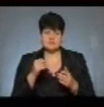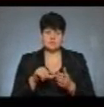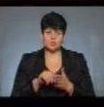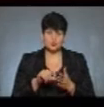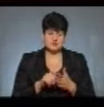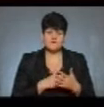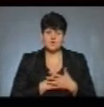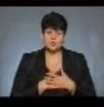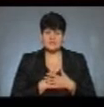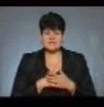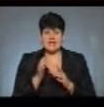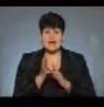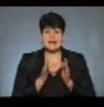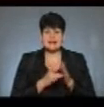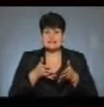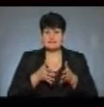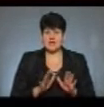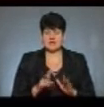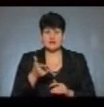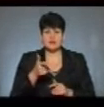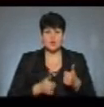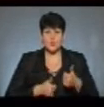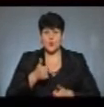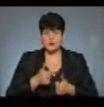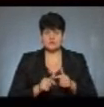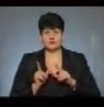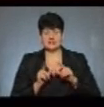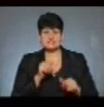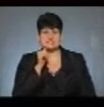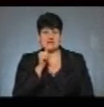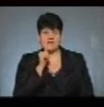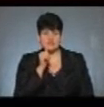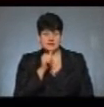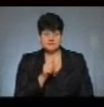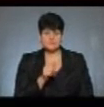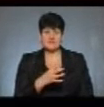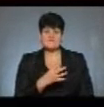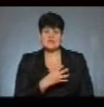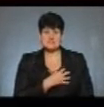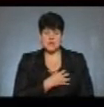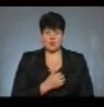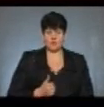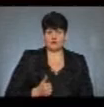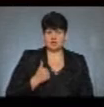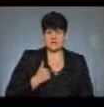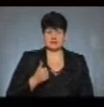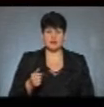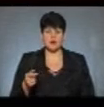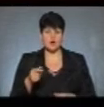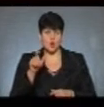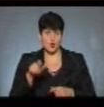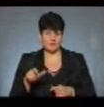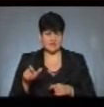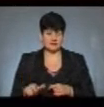у любительській різдвяній гонці. Туди він вирушить завтра. Нагадаю, відзнаку почесний громадянин Тернопільської області